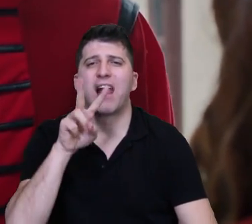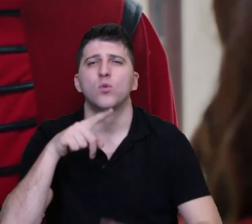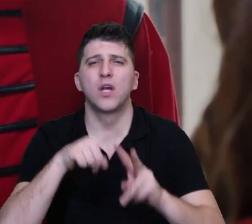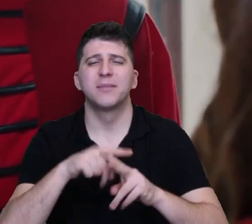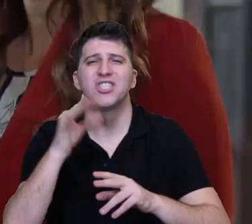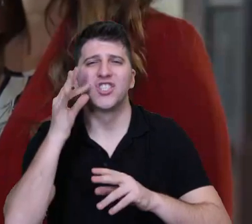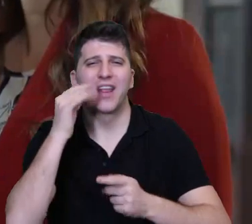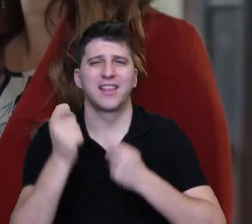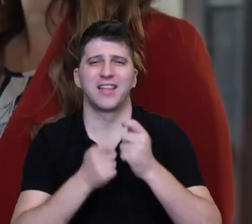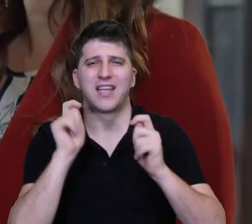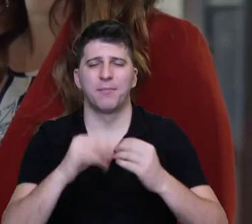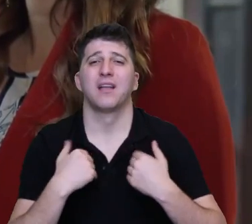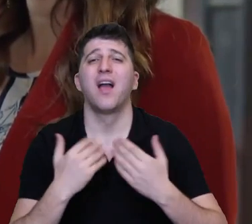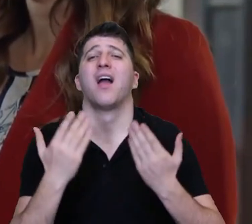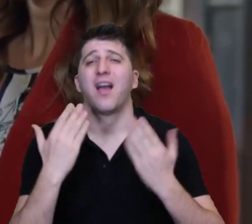kuşatmasını canlandırdık.